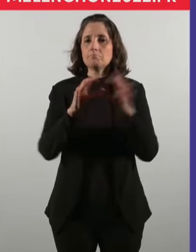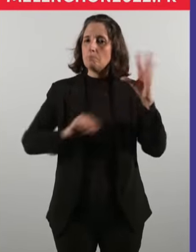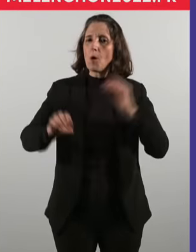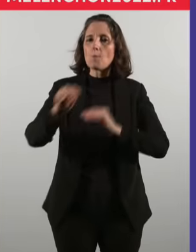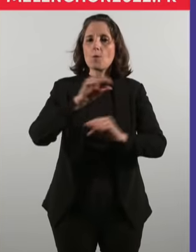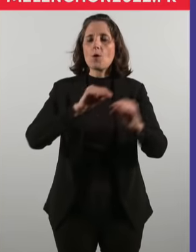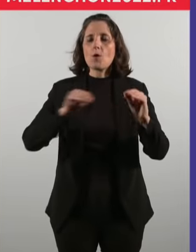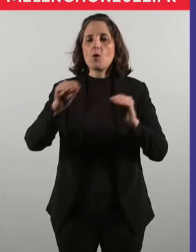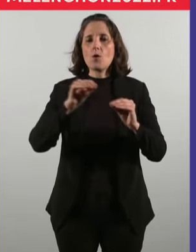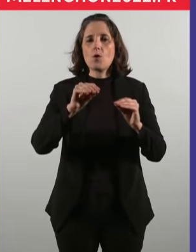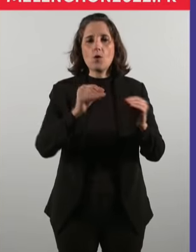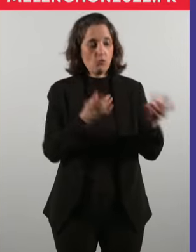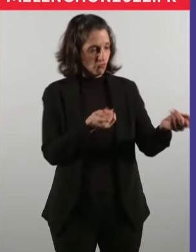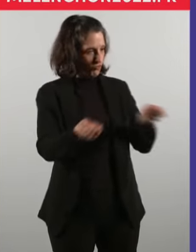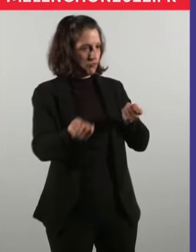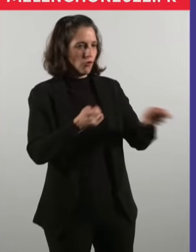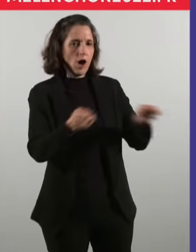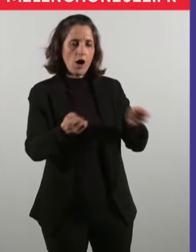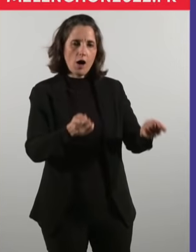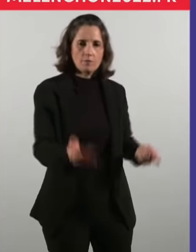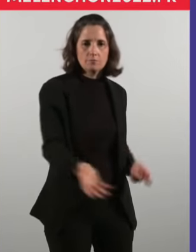la souveraineté du travail.